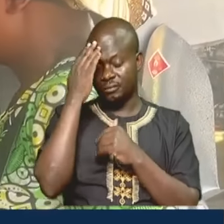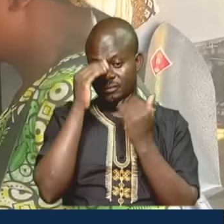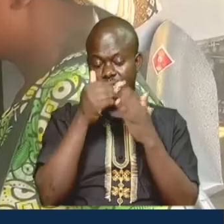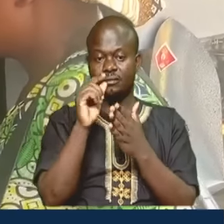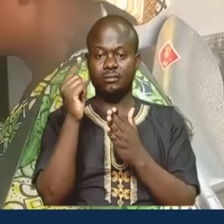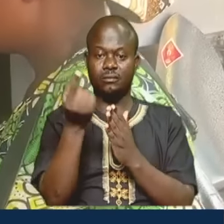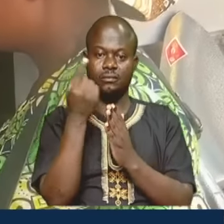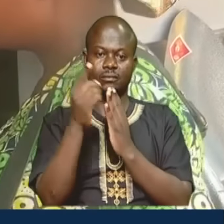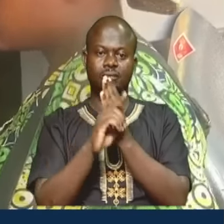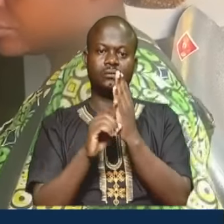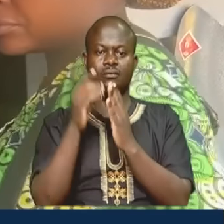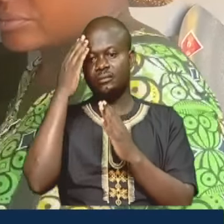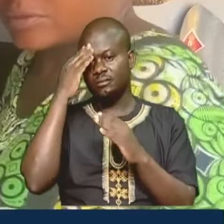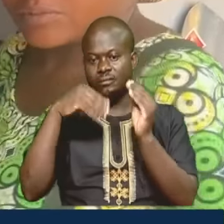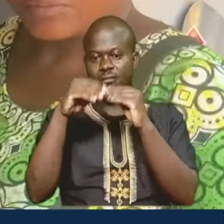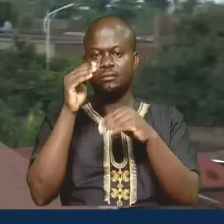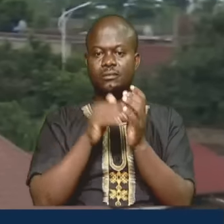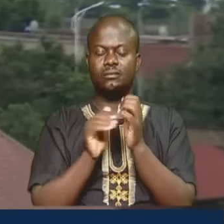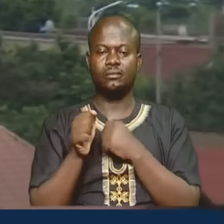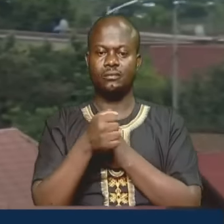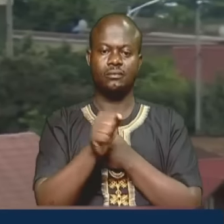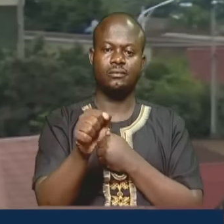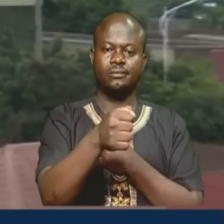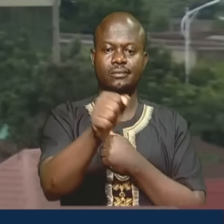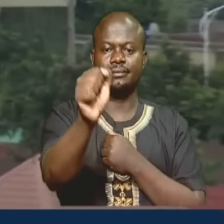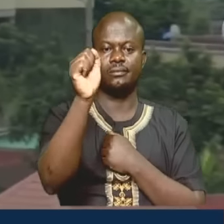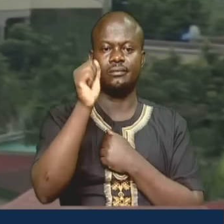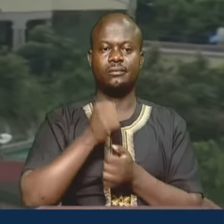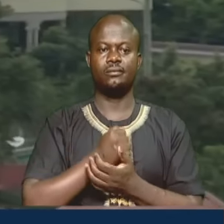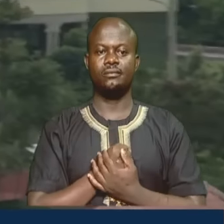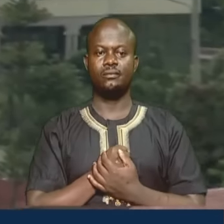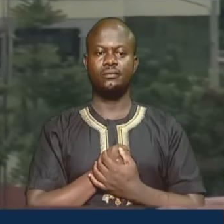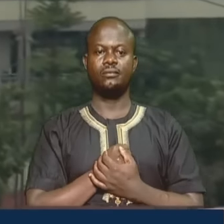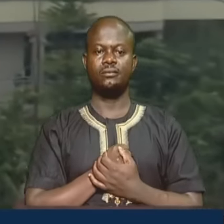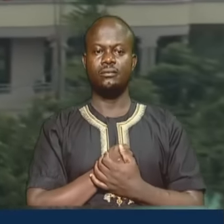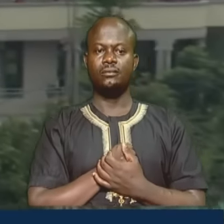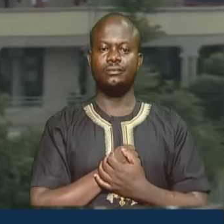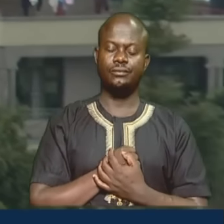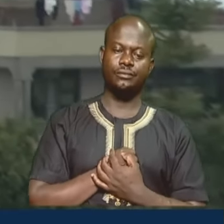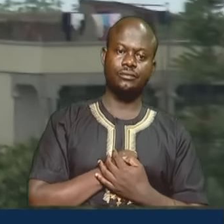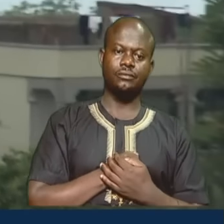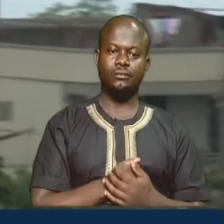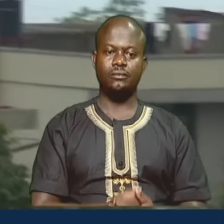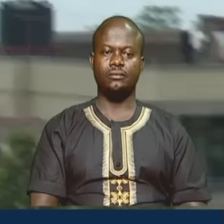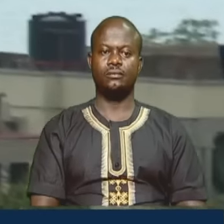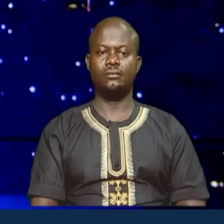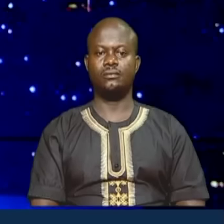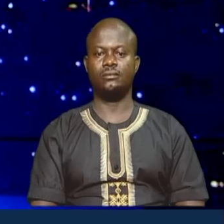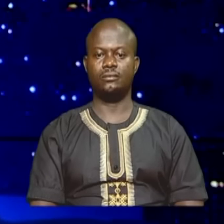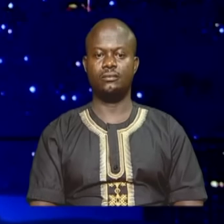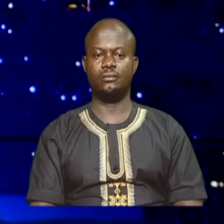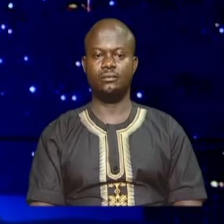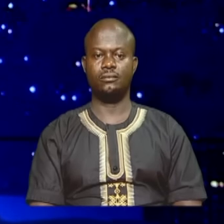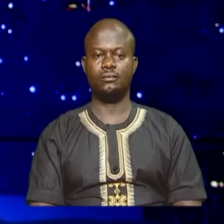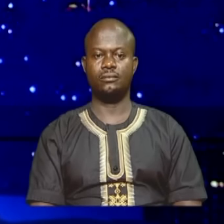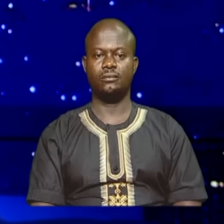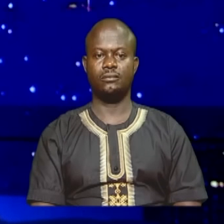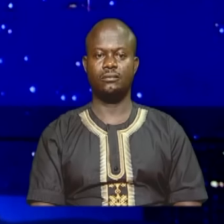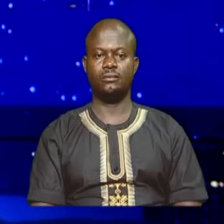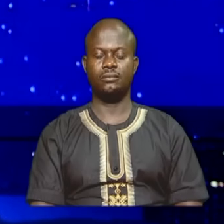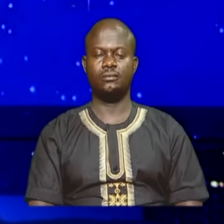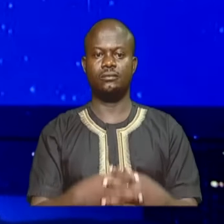tuzwiho ubushabitsi n'ubukerarugendo Freddy Ruterana mu karere ka Rubavu.